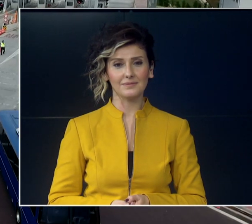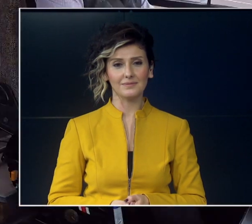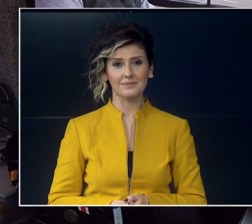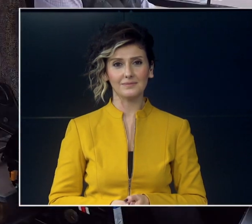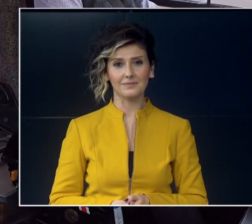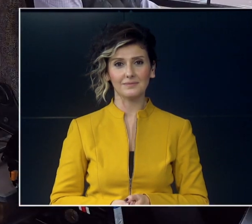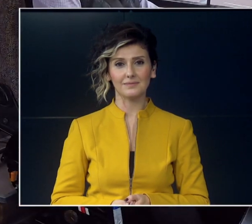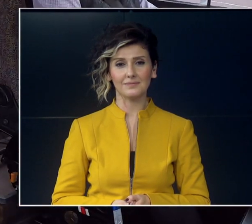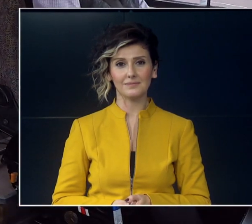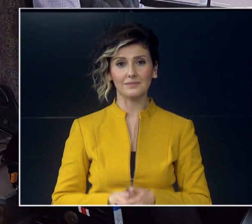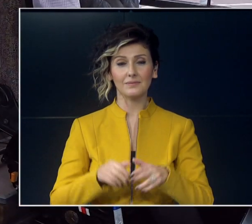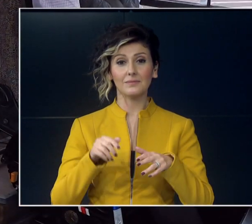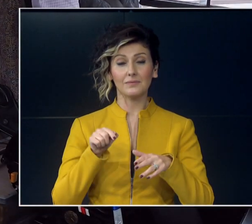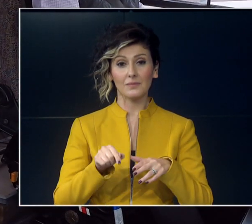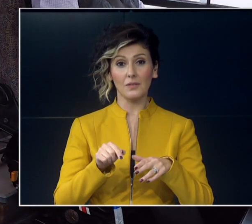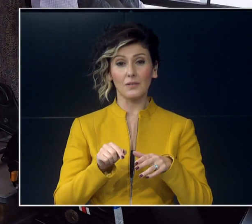Evet, Körfez Köprüsü.